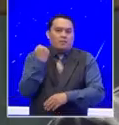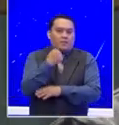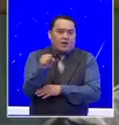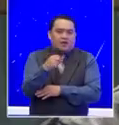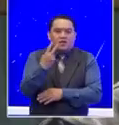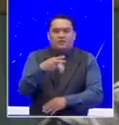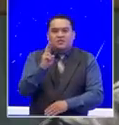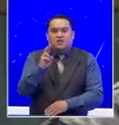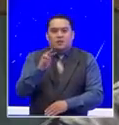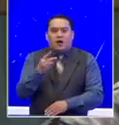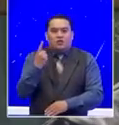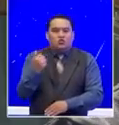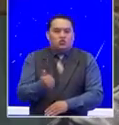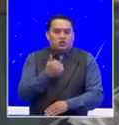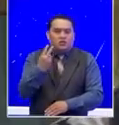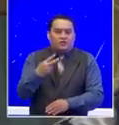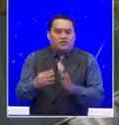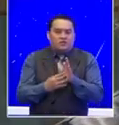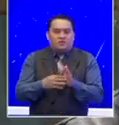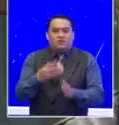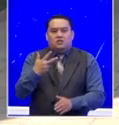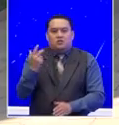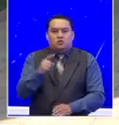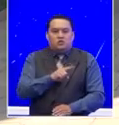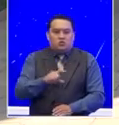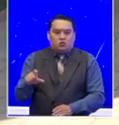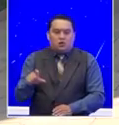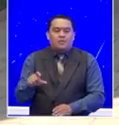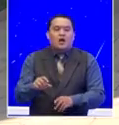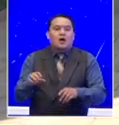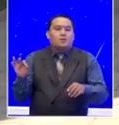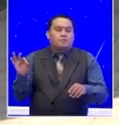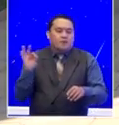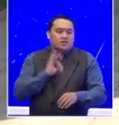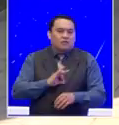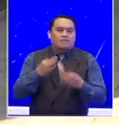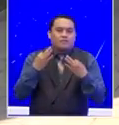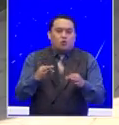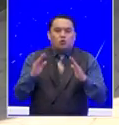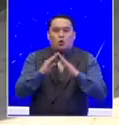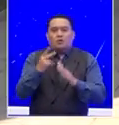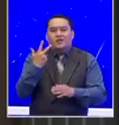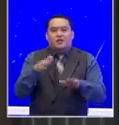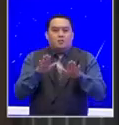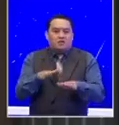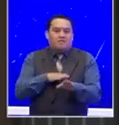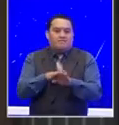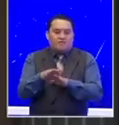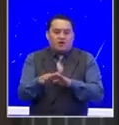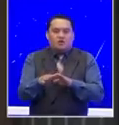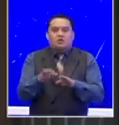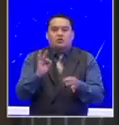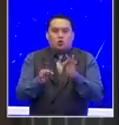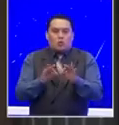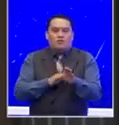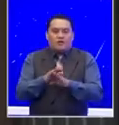дистанцию в 20 километров за 1 час 29 минут и 31 секунду. Это позволило спортсменке не только привезти домой бронзу, но и выполнить квалификационный